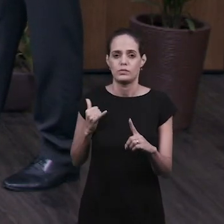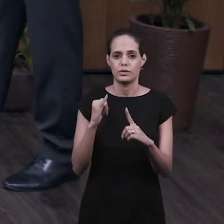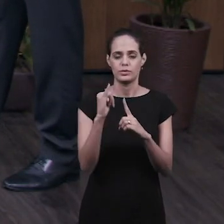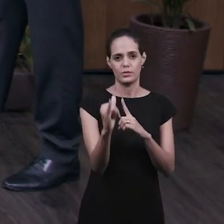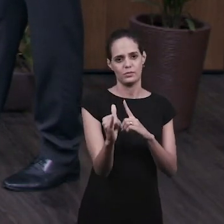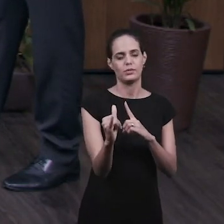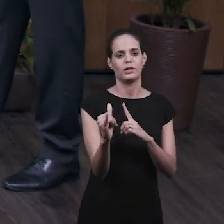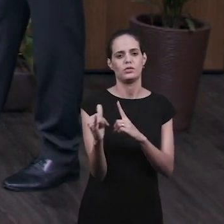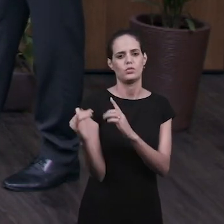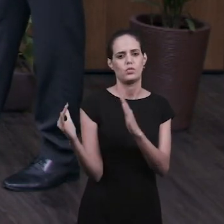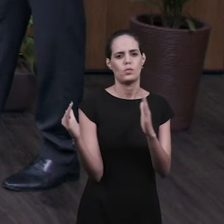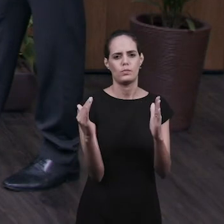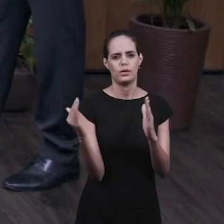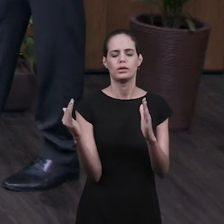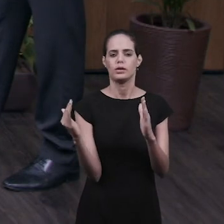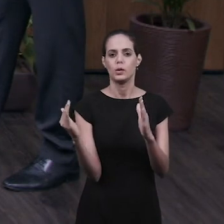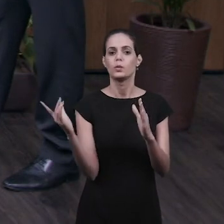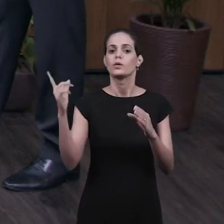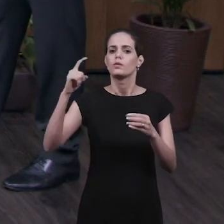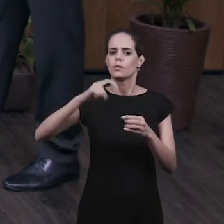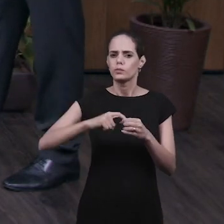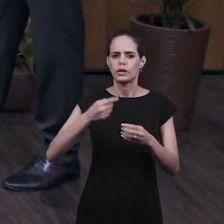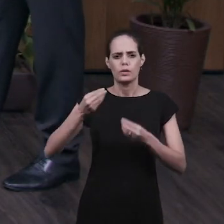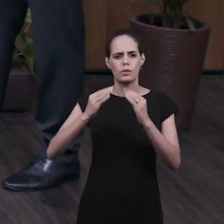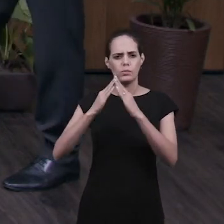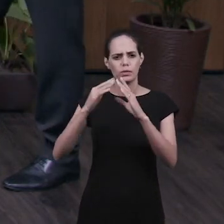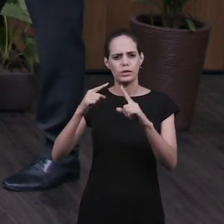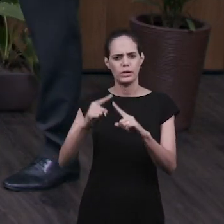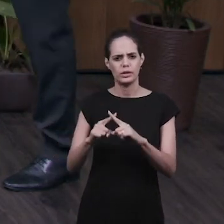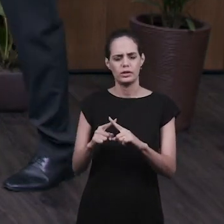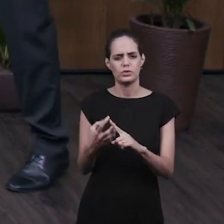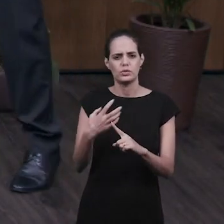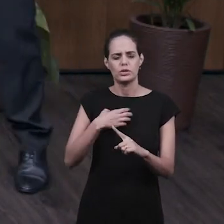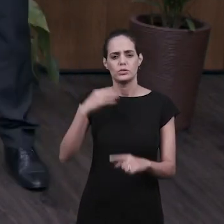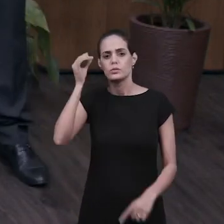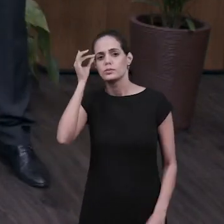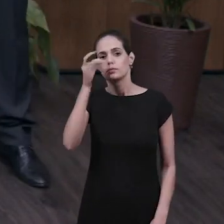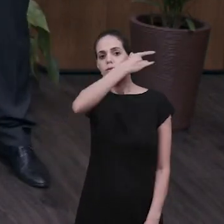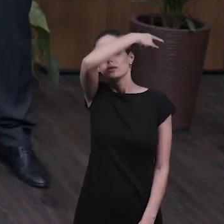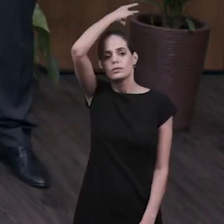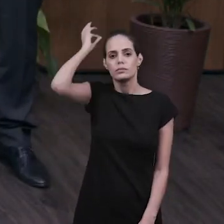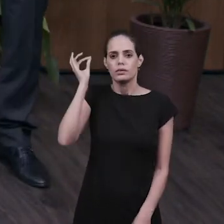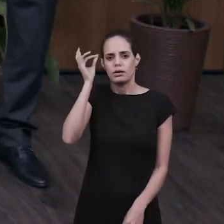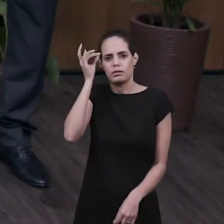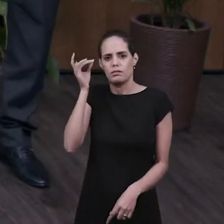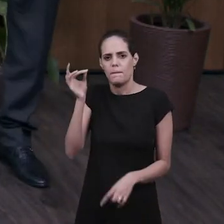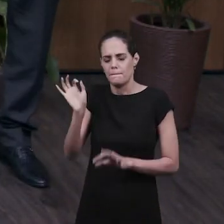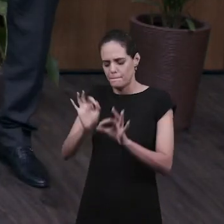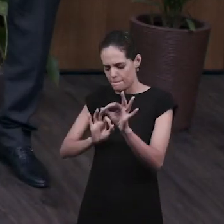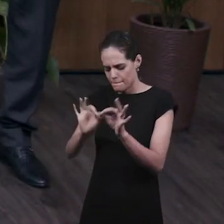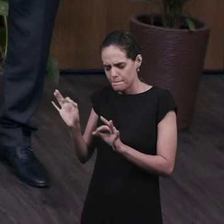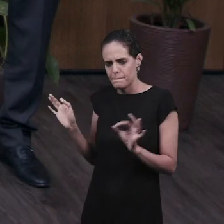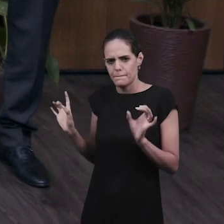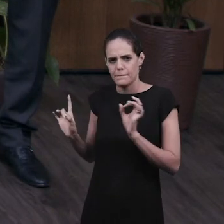parlant prophétiquement à propos de sa venue, comme l'Église devait être positionnée spirituellement.